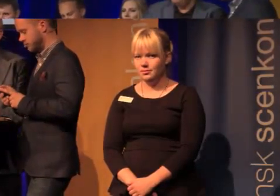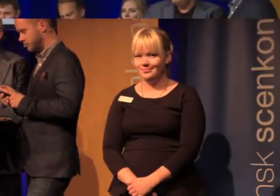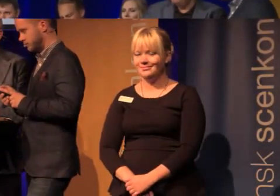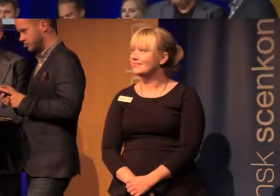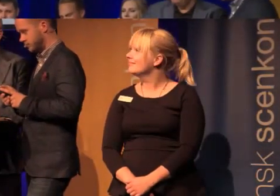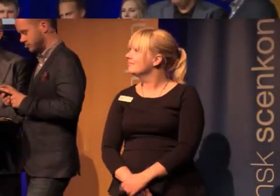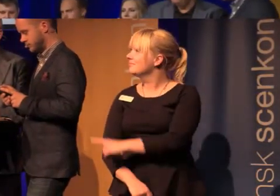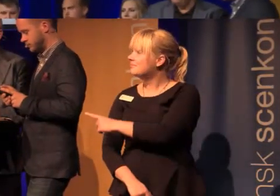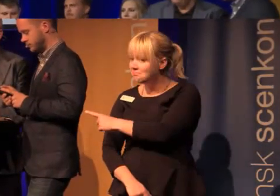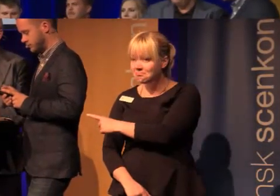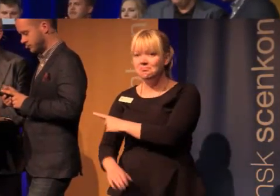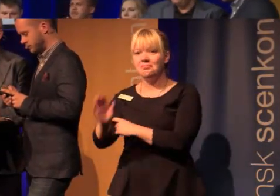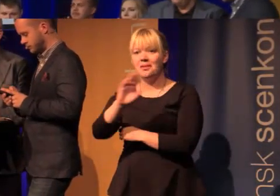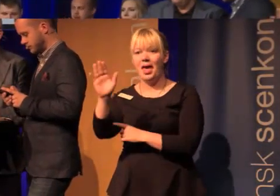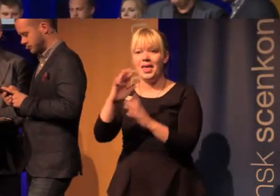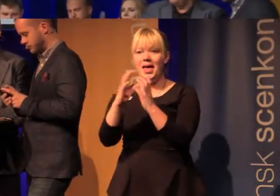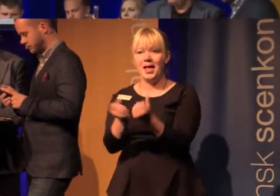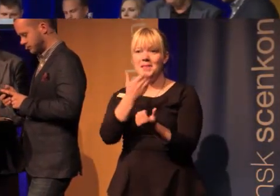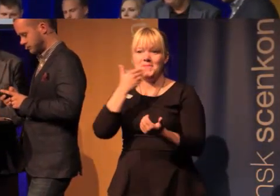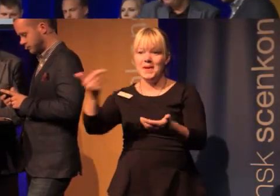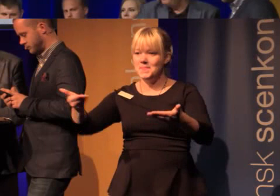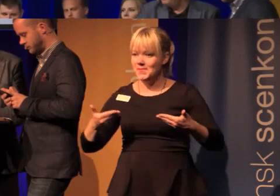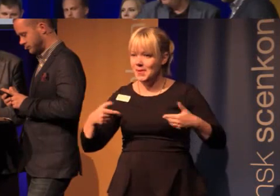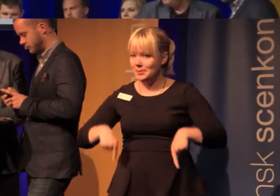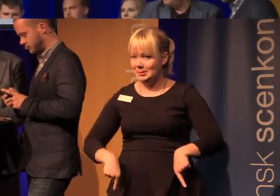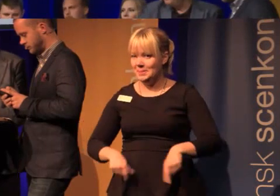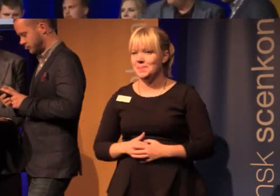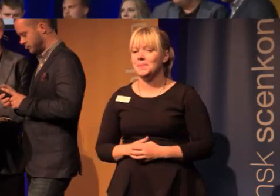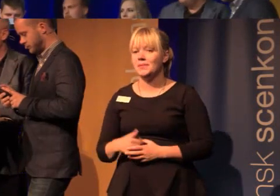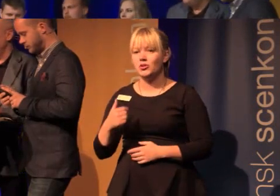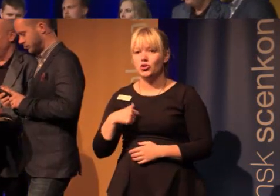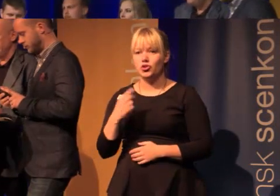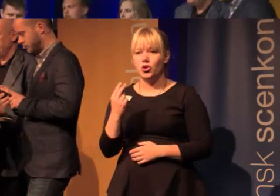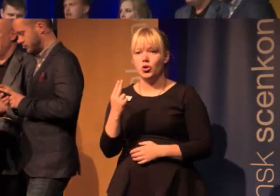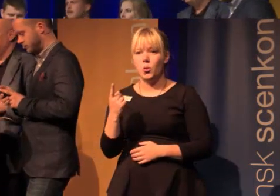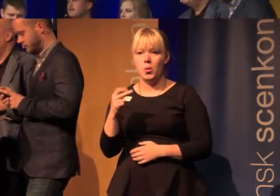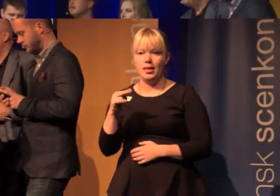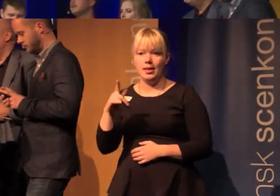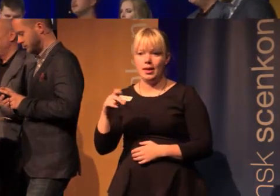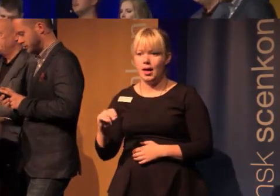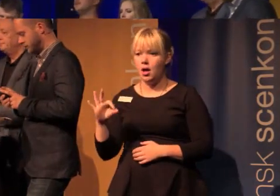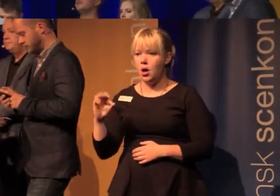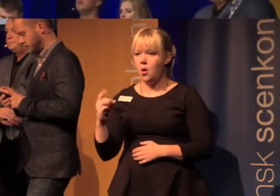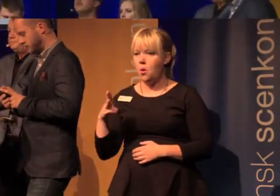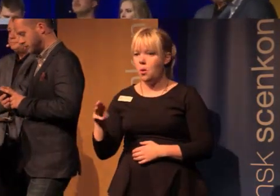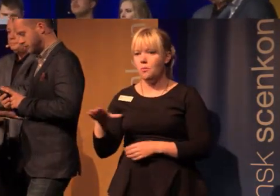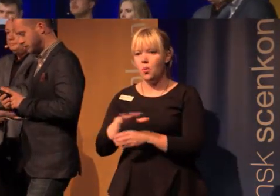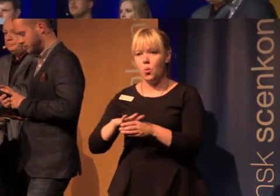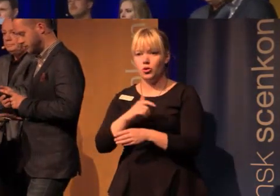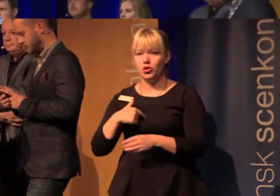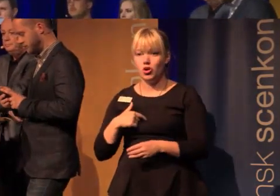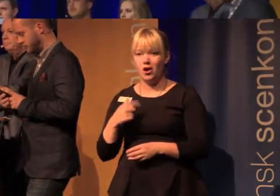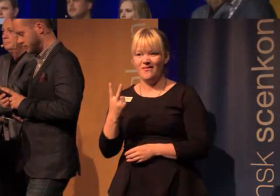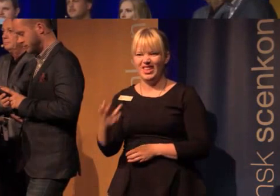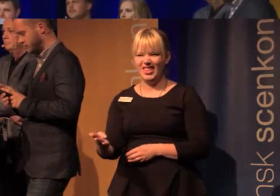Hej allihopa och varmt välkomna. Jag heter Ulrika Holmgård och jag är vd för Svensk scenkonst. Jag